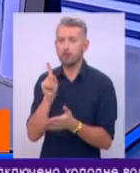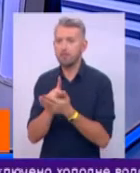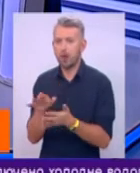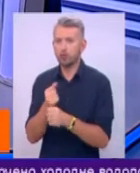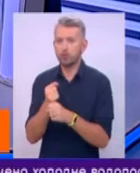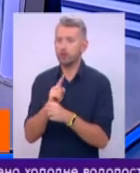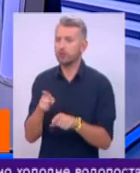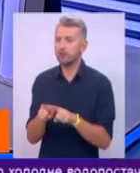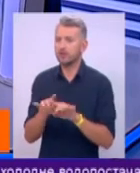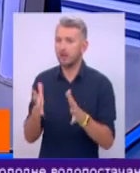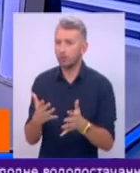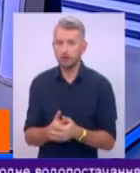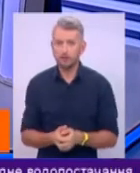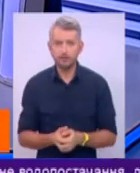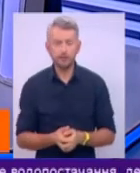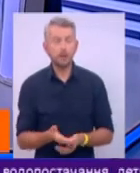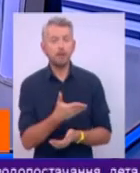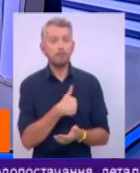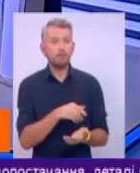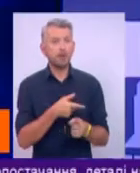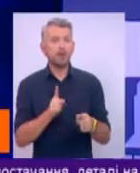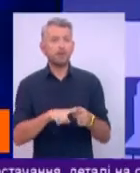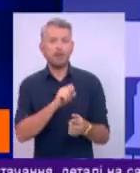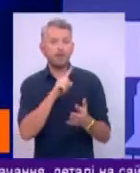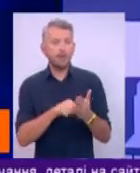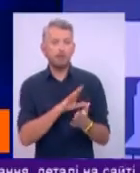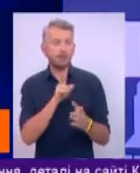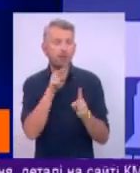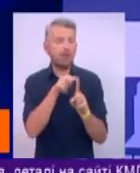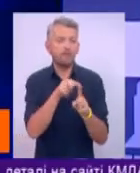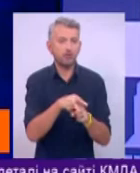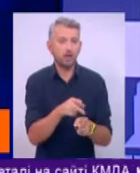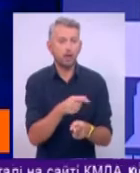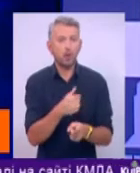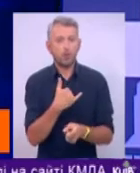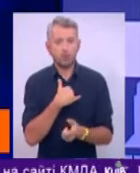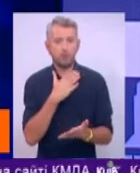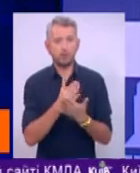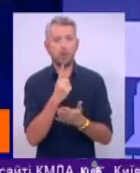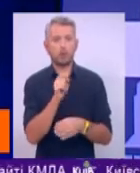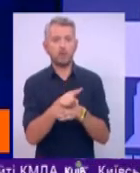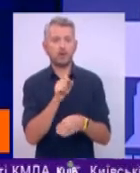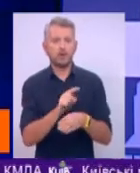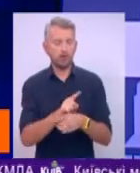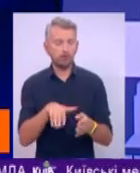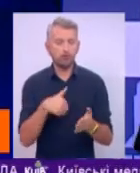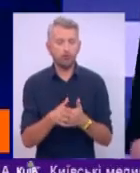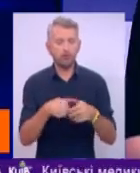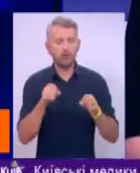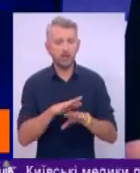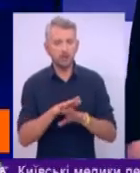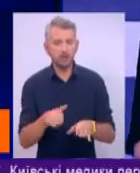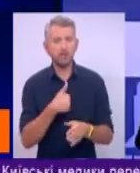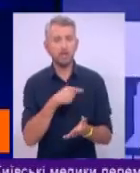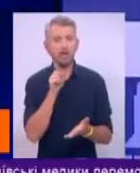так сталося? Ви розумієте, ми маємо... Це не питання навішали. Ми маємо... У нас стоїть одна задача, яка досі, на жаль, не вирішена.